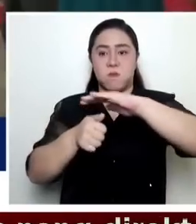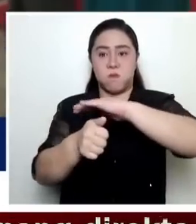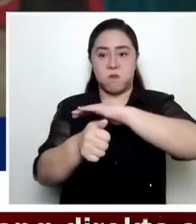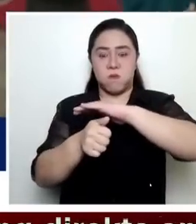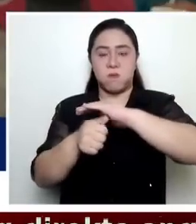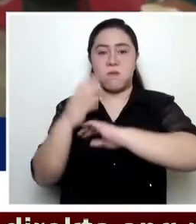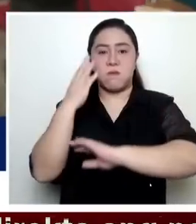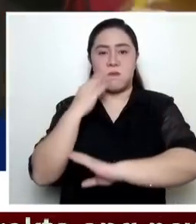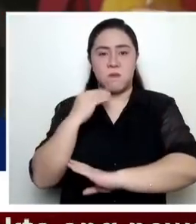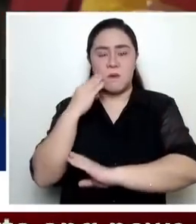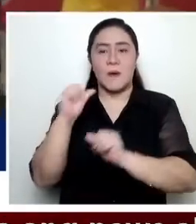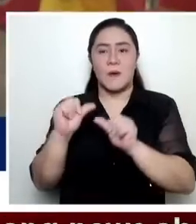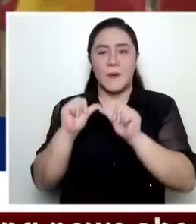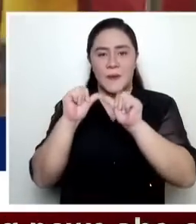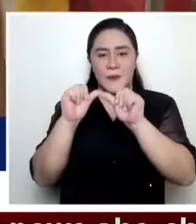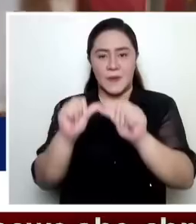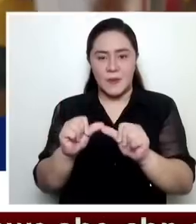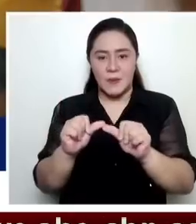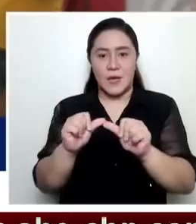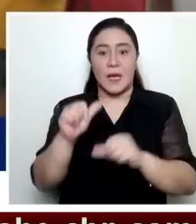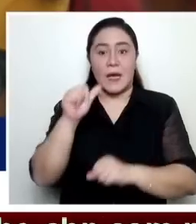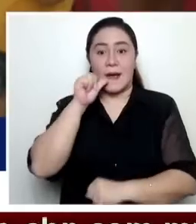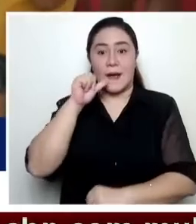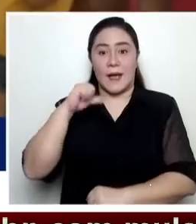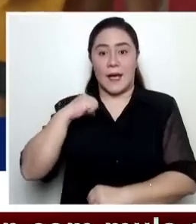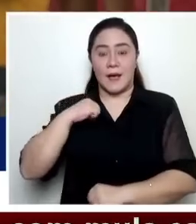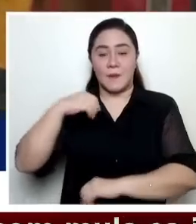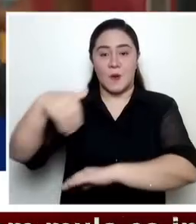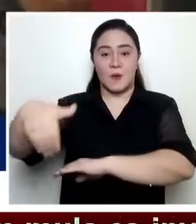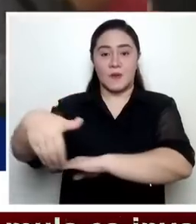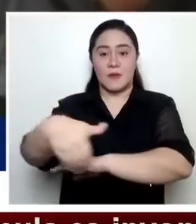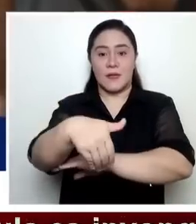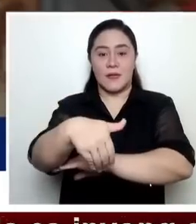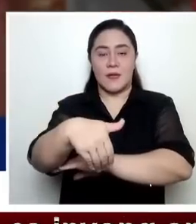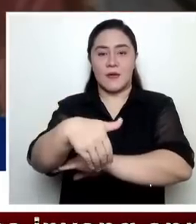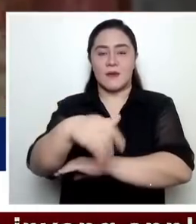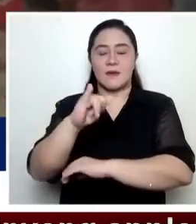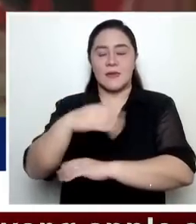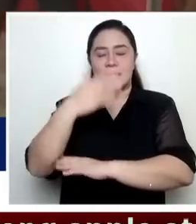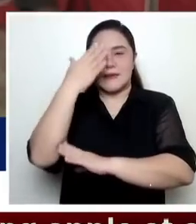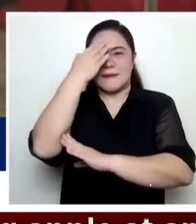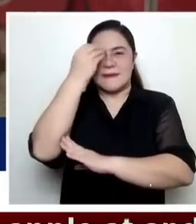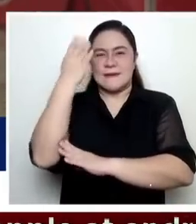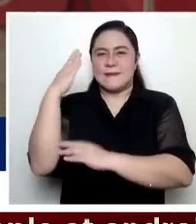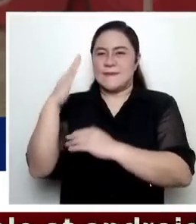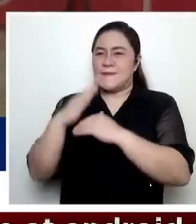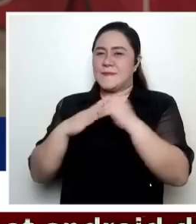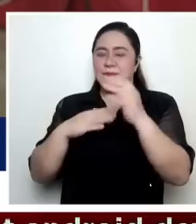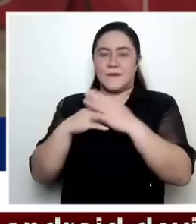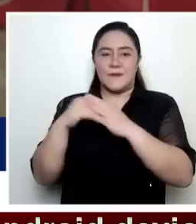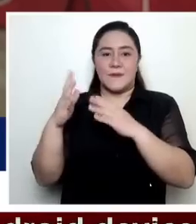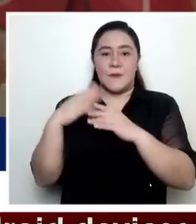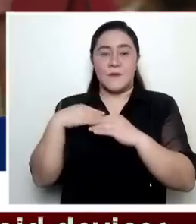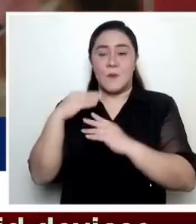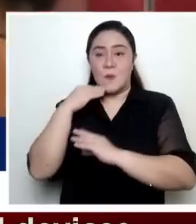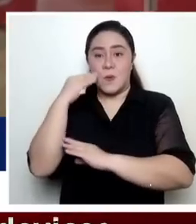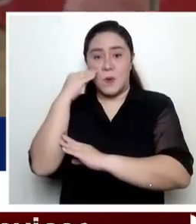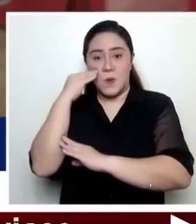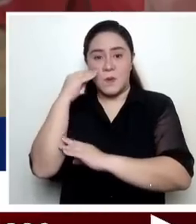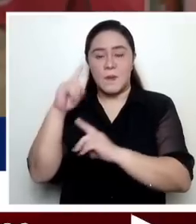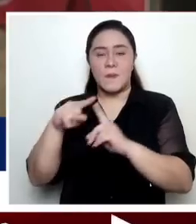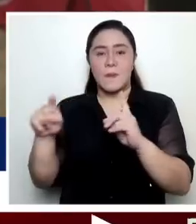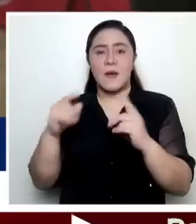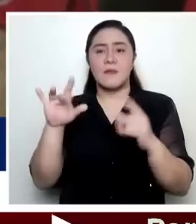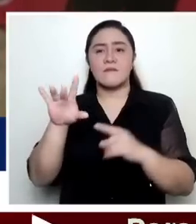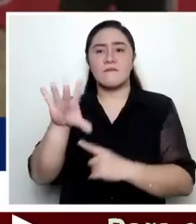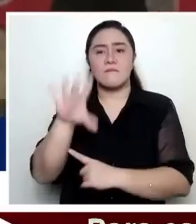kababayan natin dito, kagabi, pinili na kalimutan muna yung komportabling tulugan nila sa loob ng bahay at mas minabuting